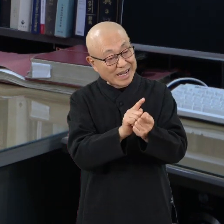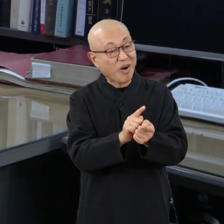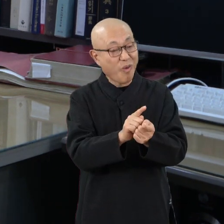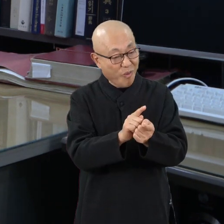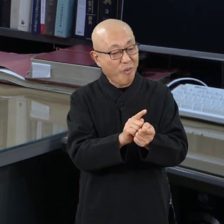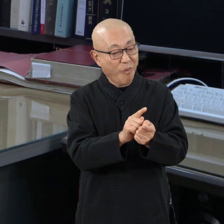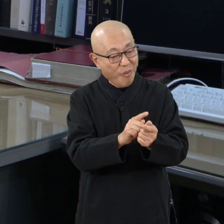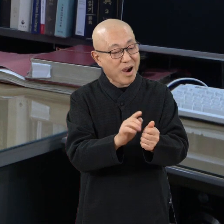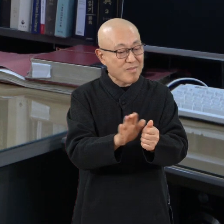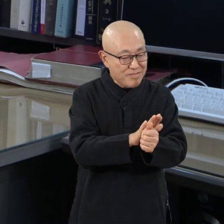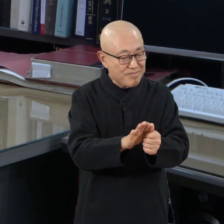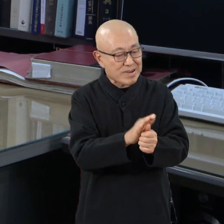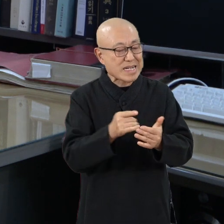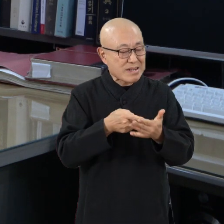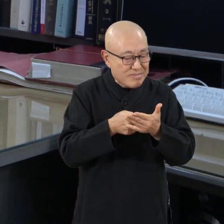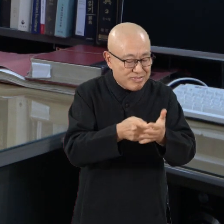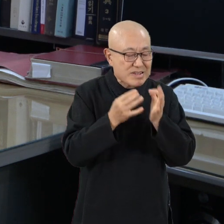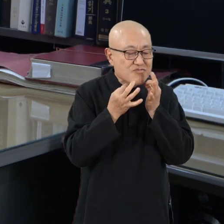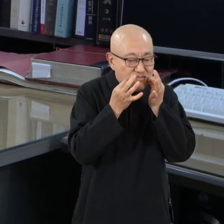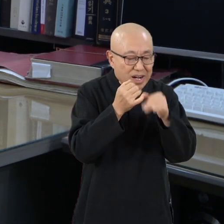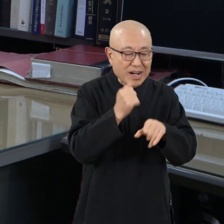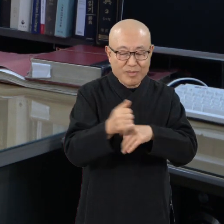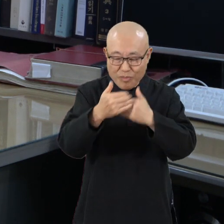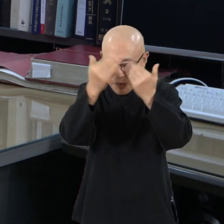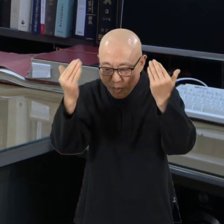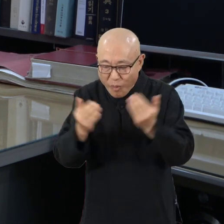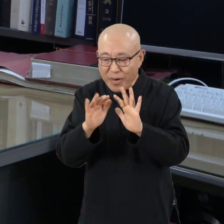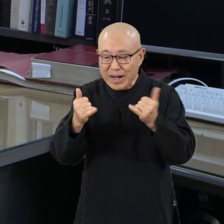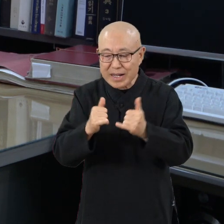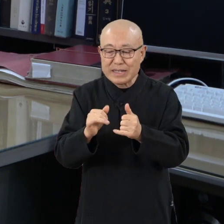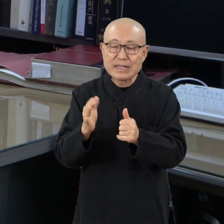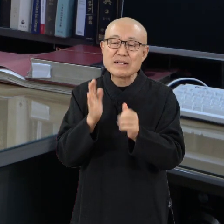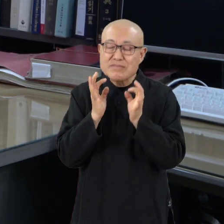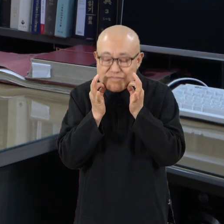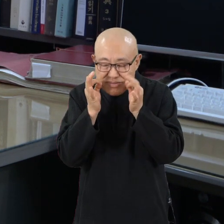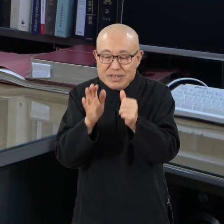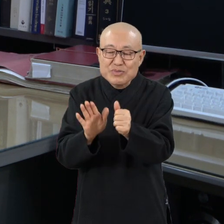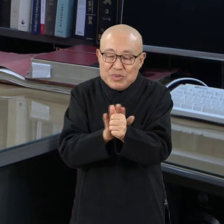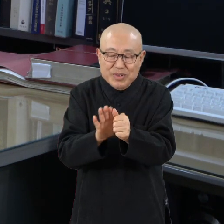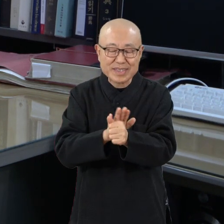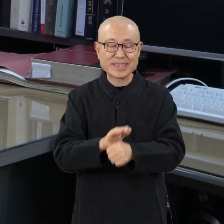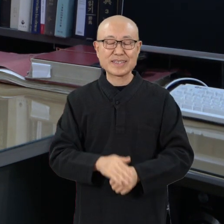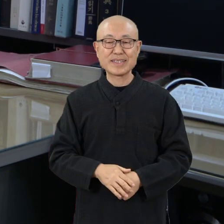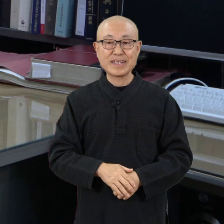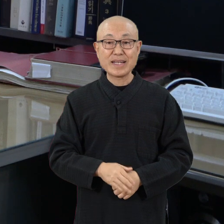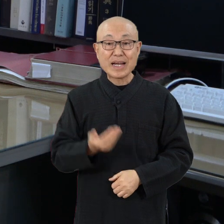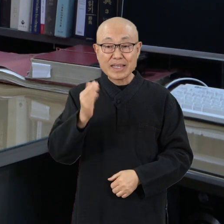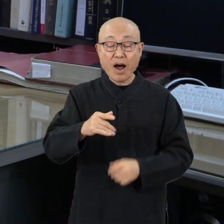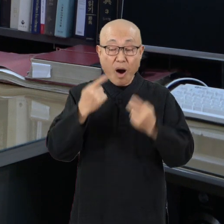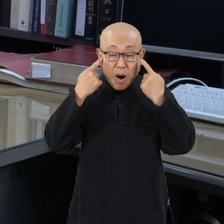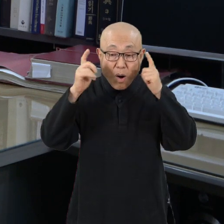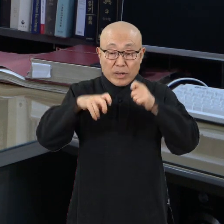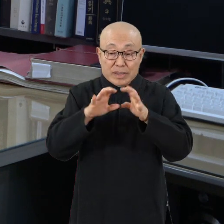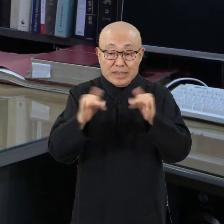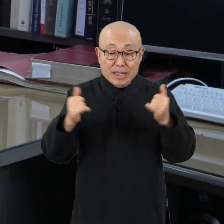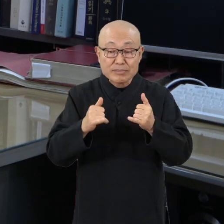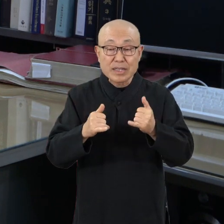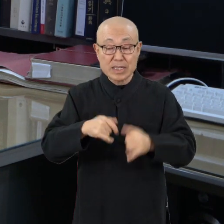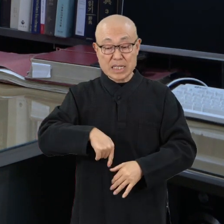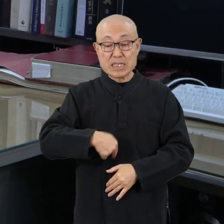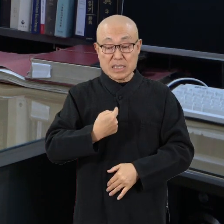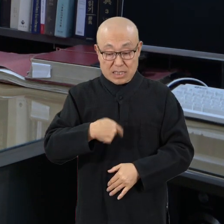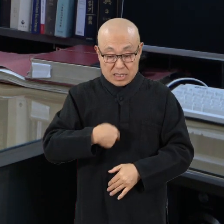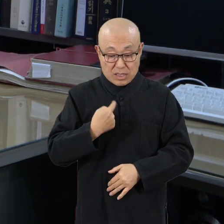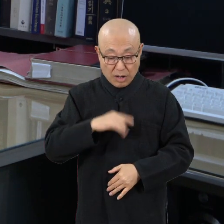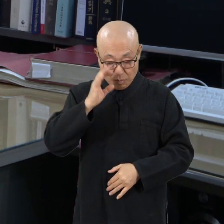저 사람에게도 적용되고 모두에게 적용돼요. 그런데 어리석은 사람은 그 인과의 법칙으로